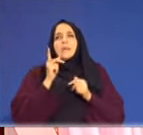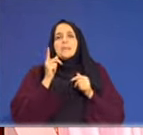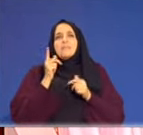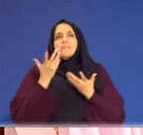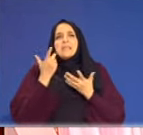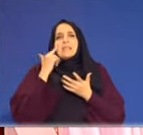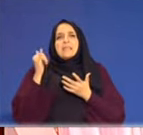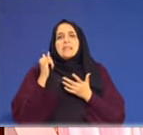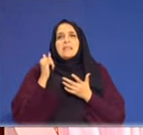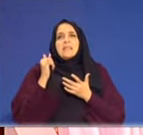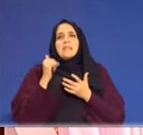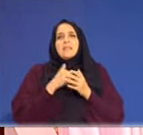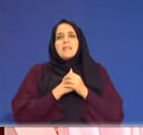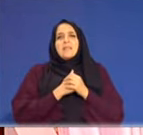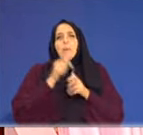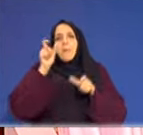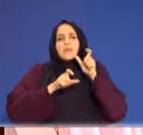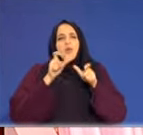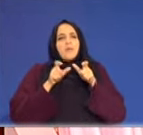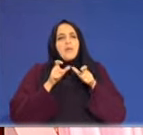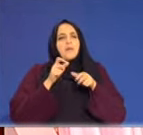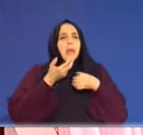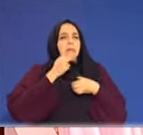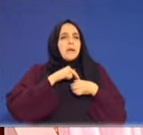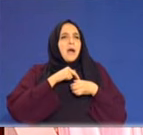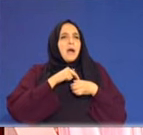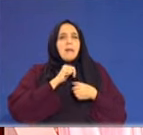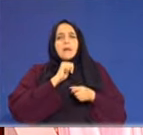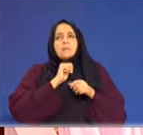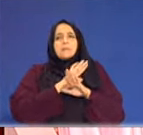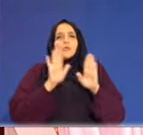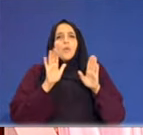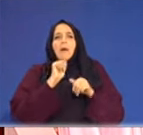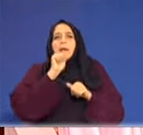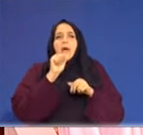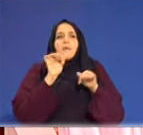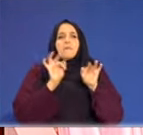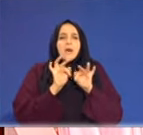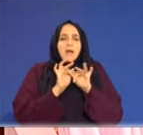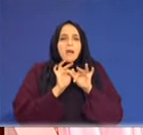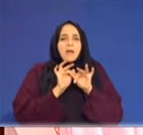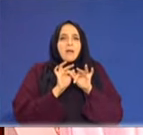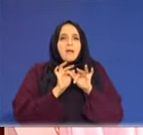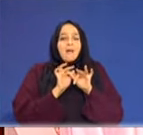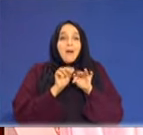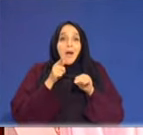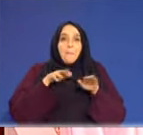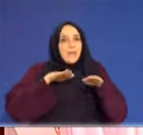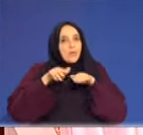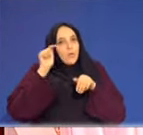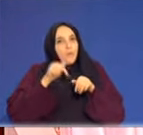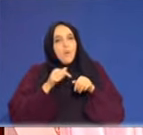في مطبة خطيرة، وهي أن الغايات تبرر الوسائل. الوسائل.